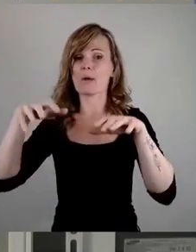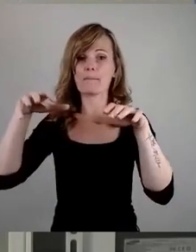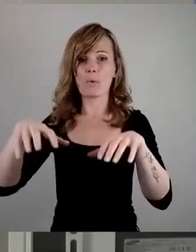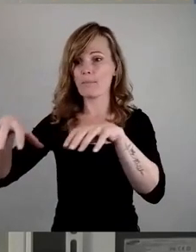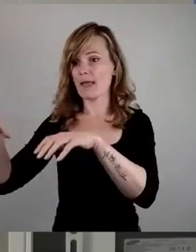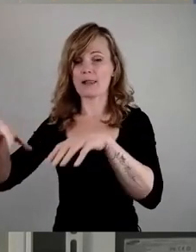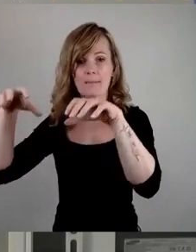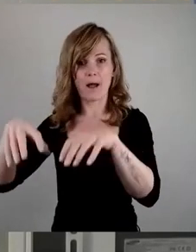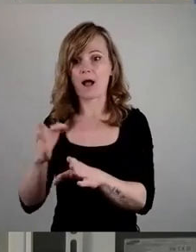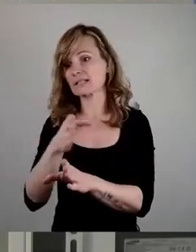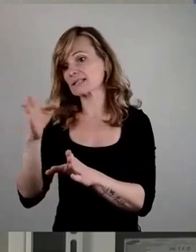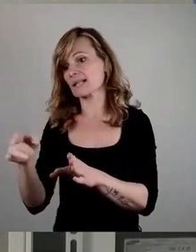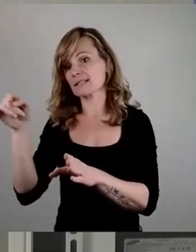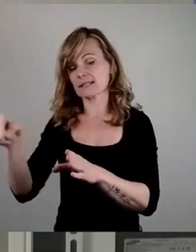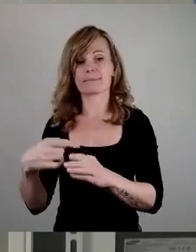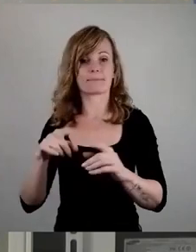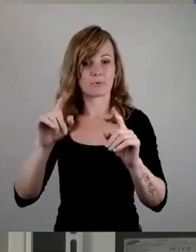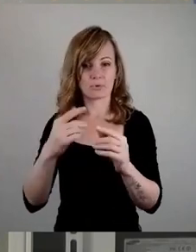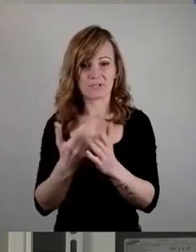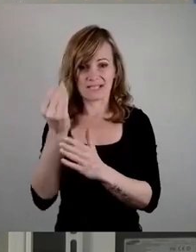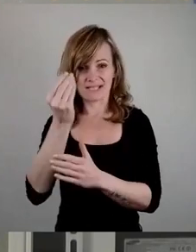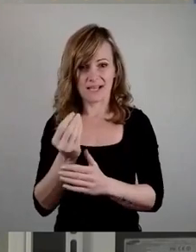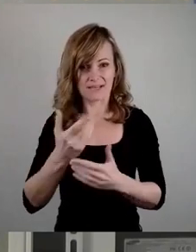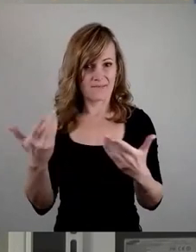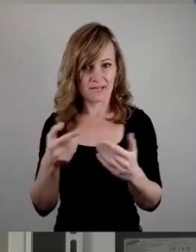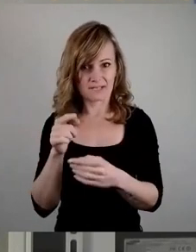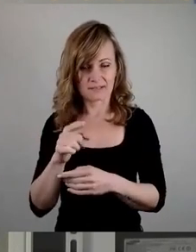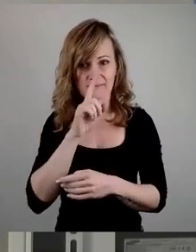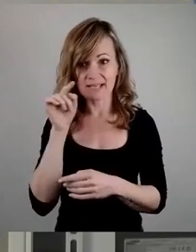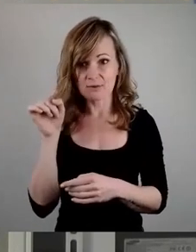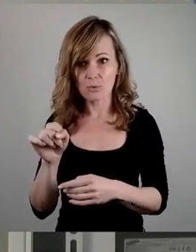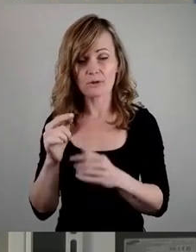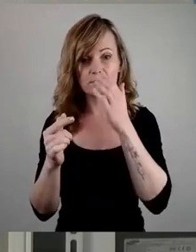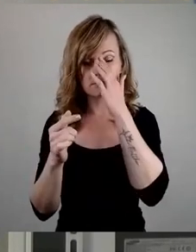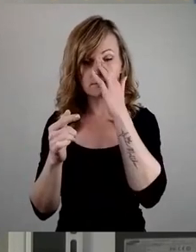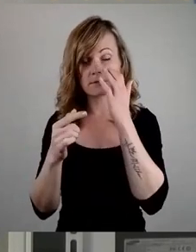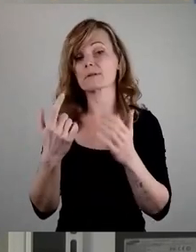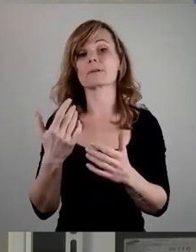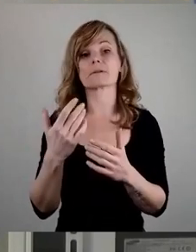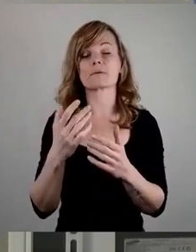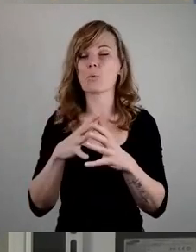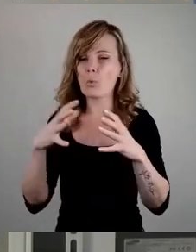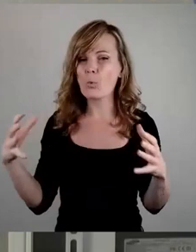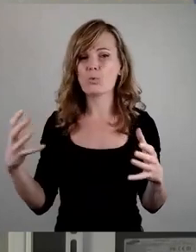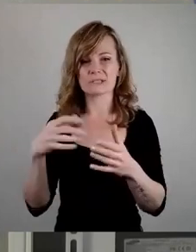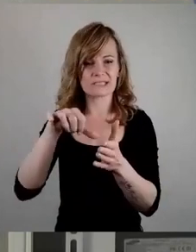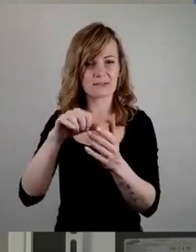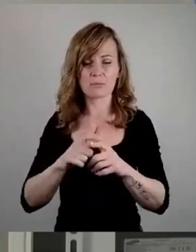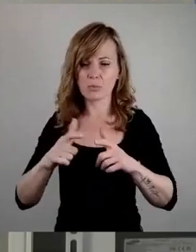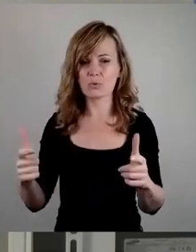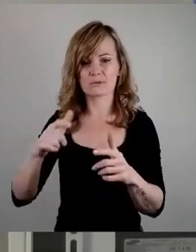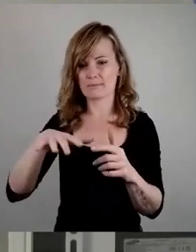also, was für ein Zeichen setzen wir denn? Wenn wir dort einen riesigen Parkplatz mit einem riesigen Einkaufszentrum hinbauen, dann ist